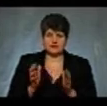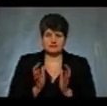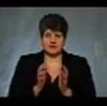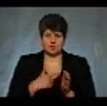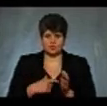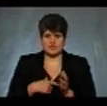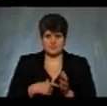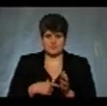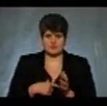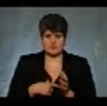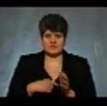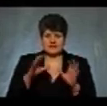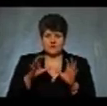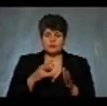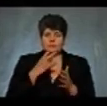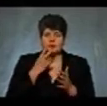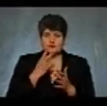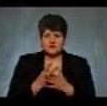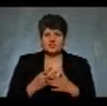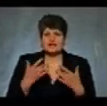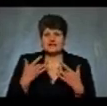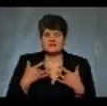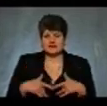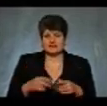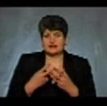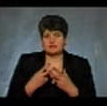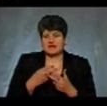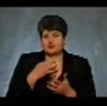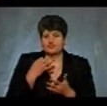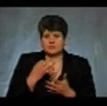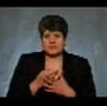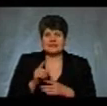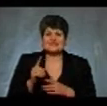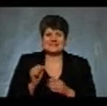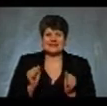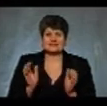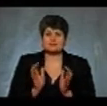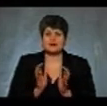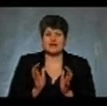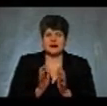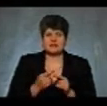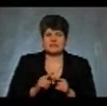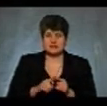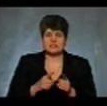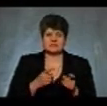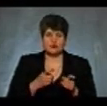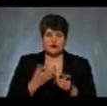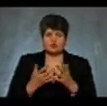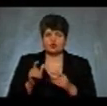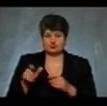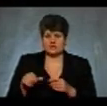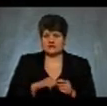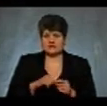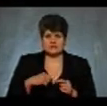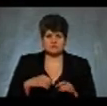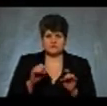себе. Закон передбачає звільнення від кримінальної відповідальності за зберігання цієї зброї, якщо людина добровільно